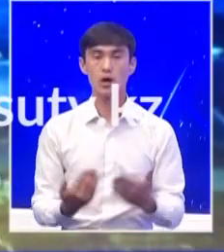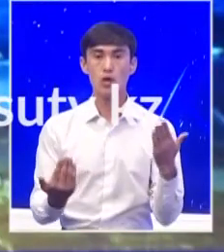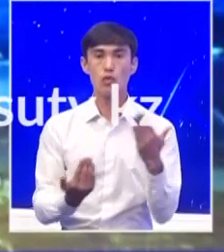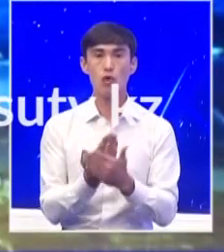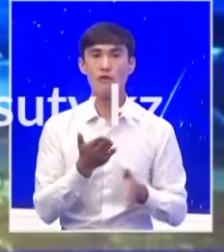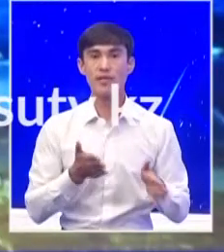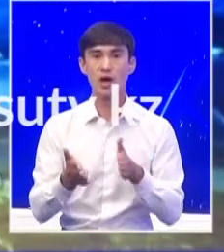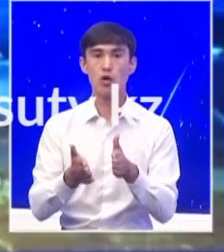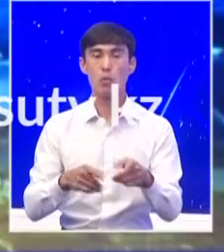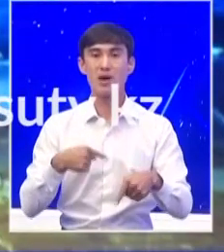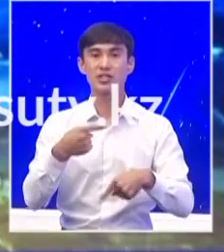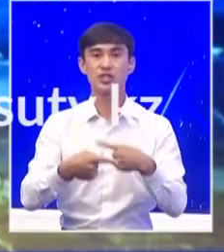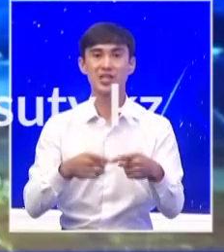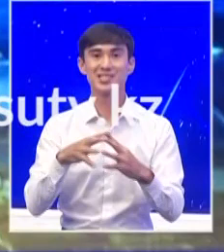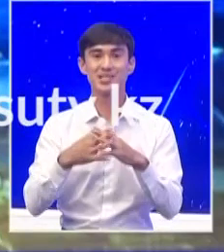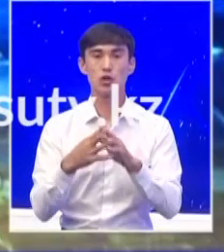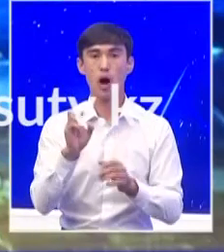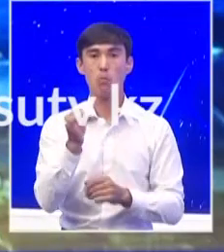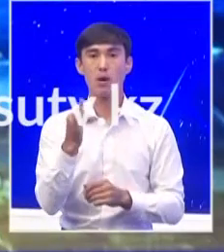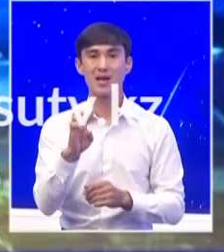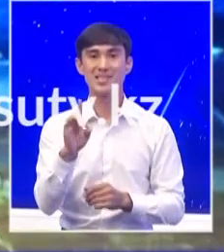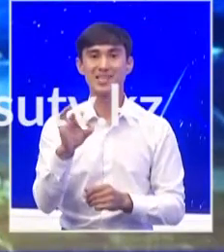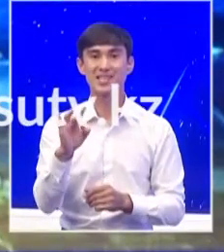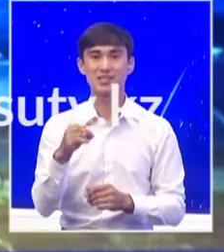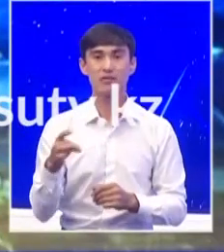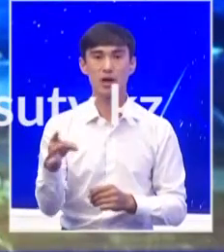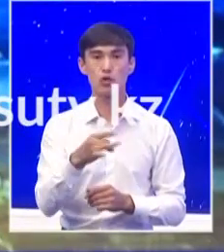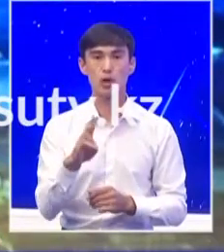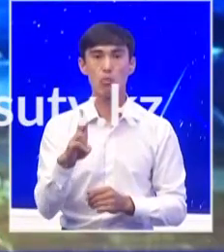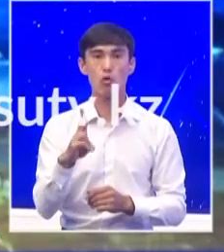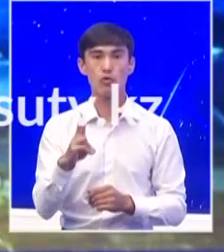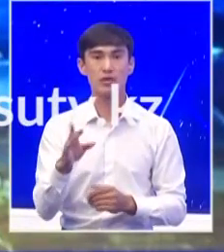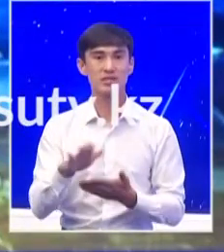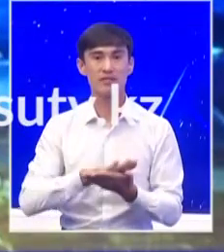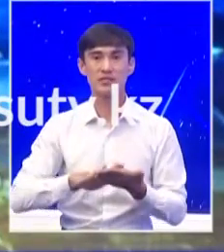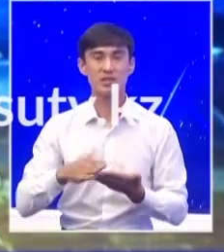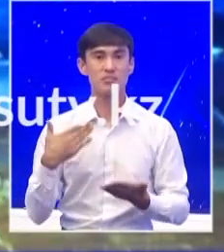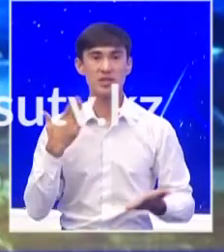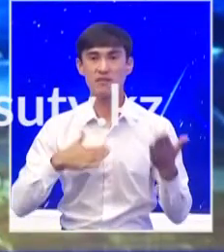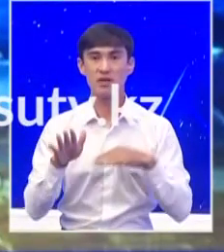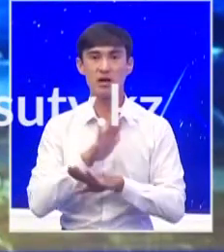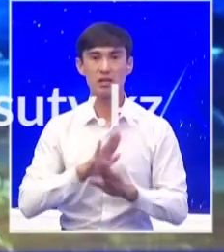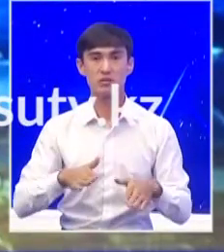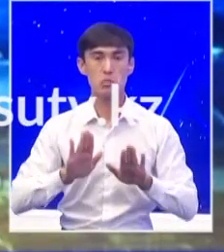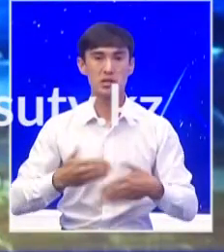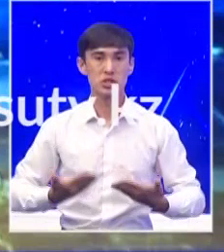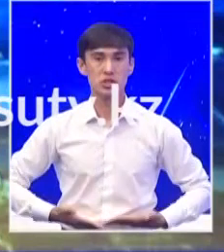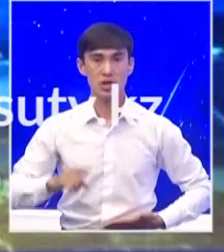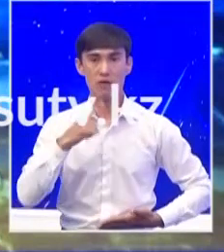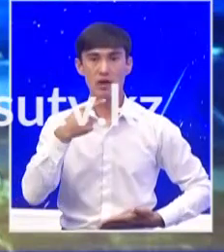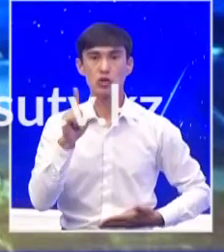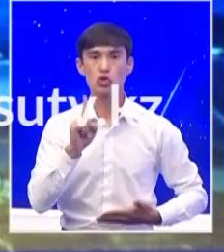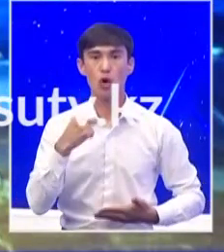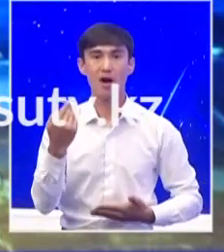Новая дорога, проходящая через село Абай Искельдинского района, кому-то совсем не в радость. Местные жители говорят, что